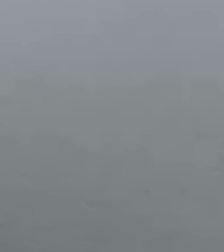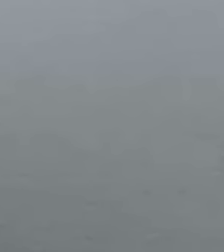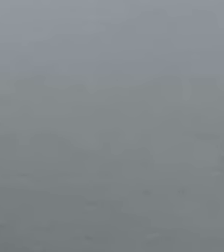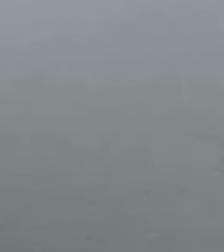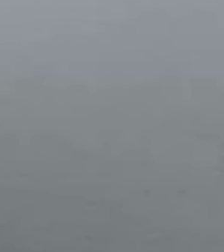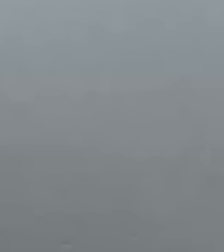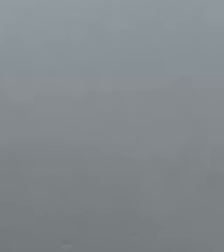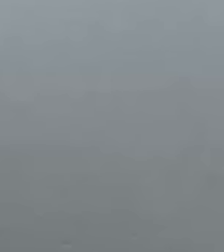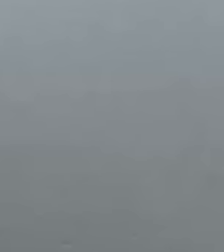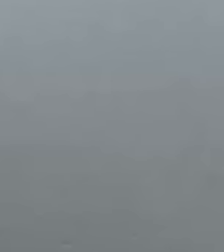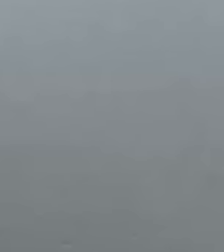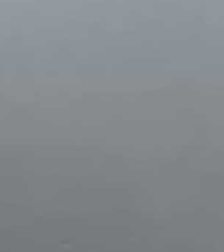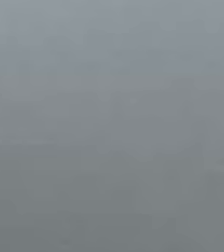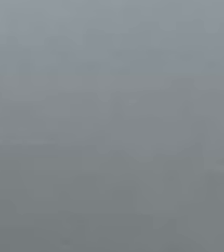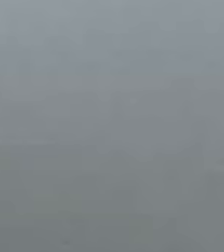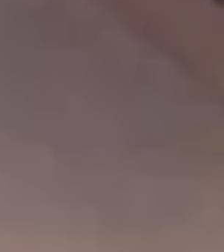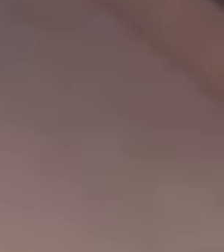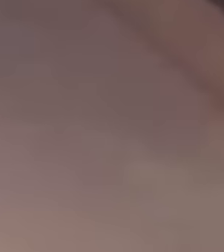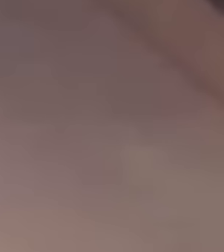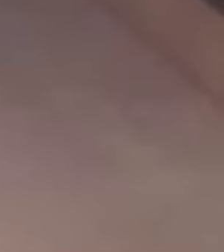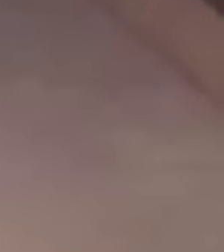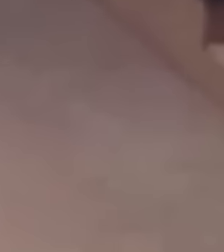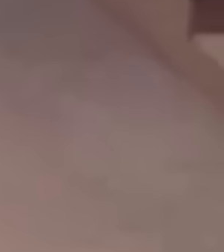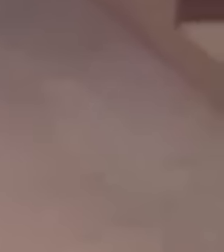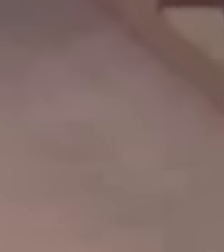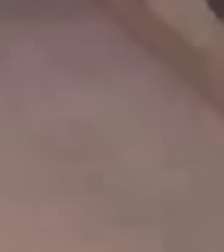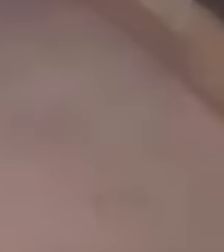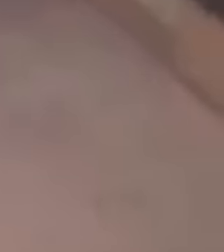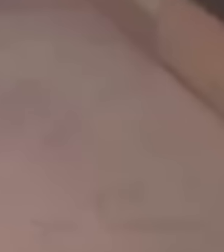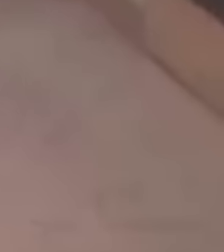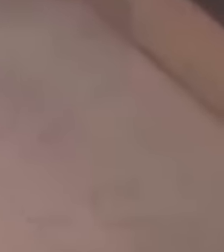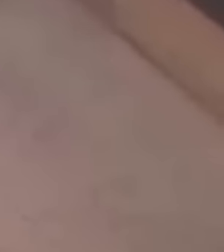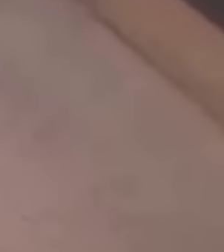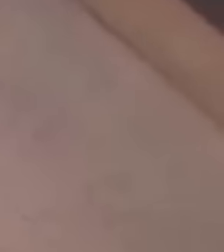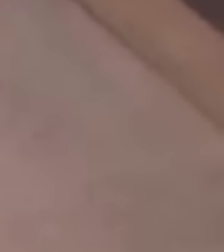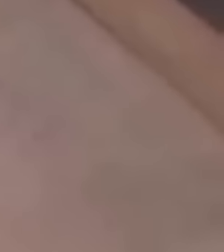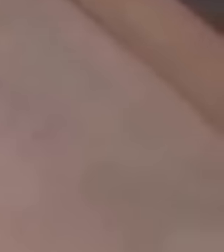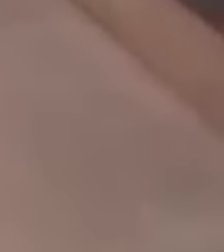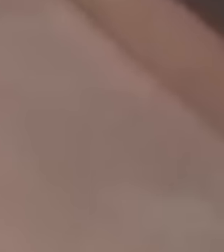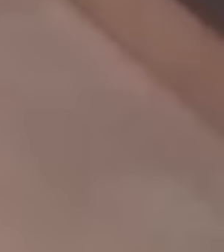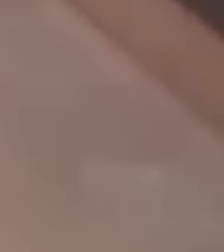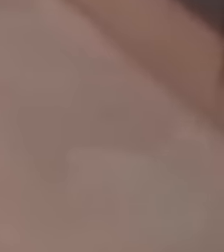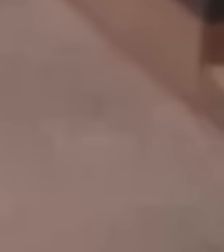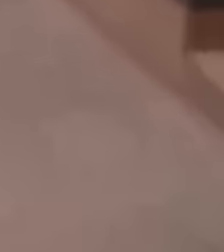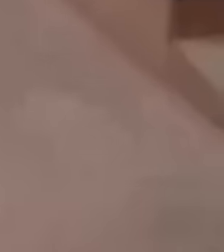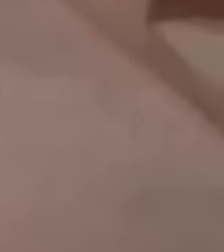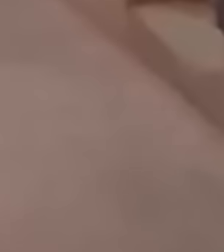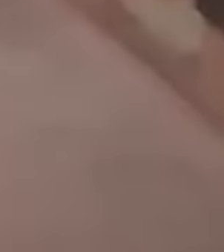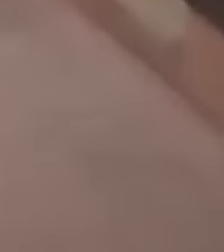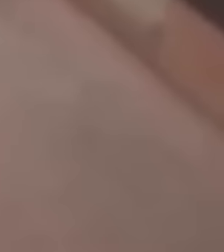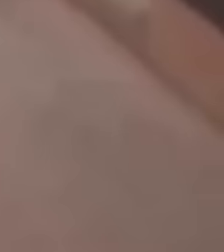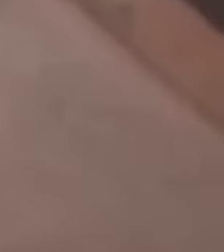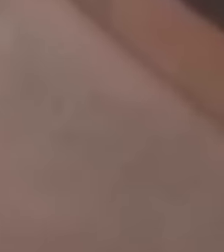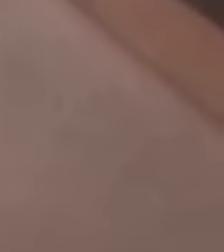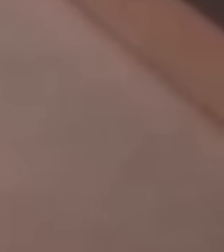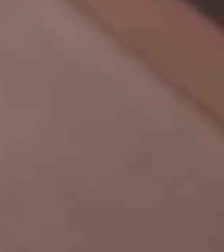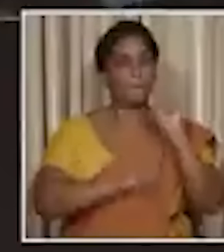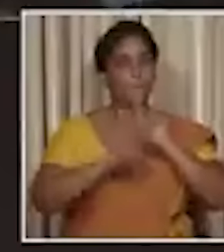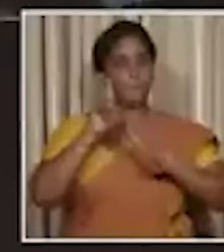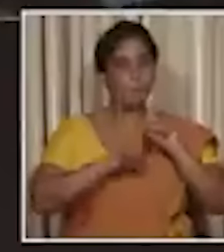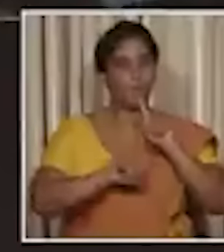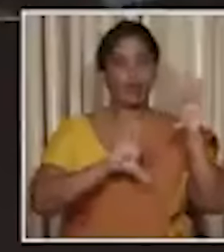10வது நாடாளுமன்றத்தினுடைய 1வது அமர்வுகள் இன்றைய தினம் இடம்பெற்றிருந்தன. இன்று காலை 10 மணி அளவிலே அமர்வுகள் இடம்பெற்றிருந்தன. முதலிலே